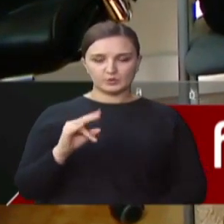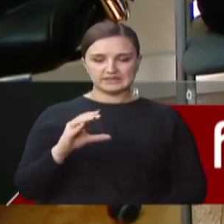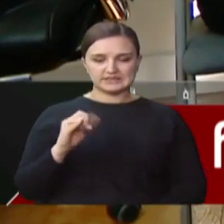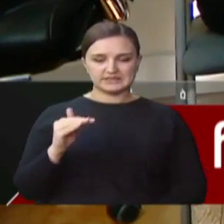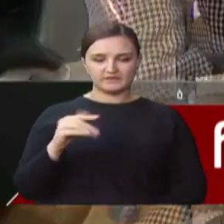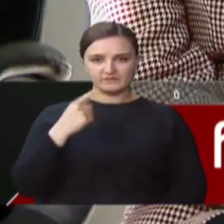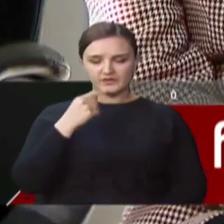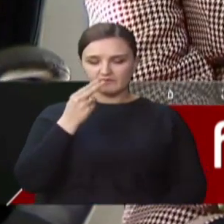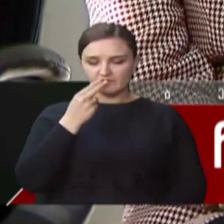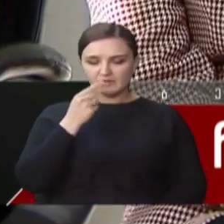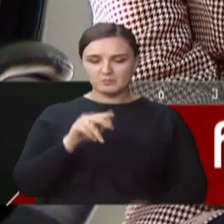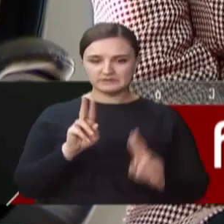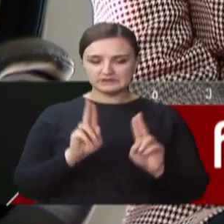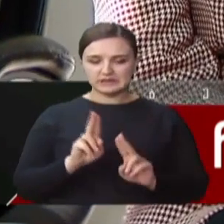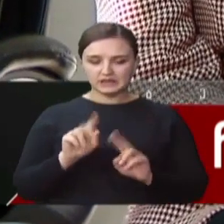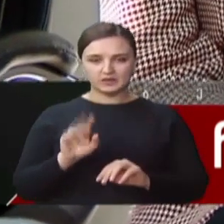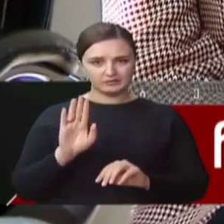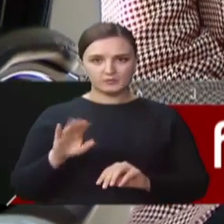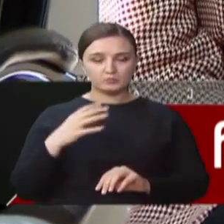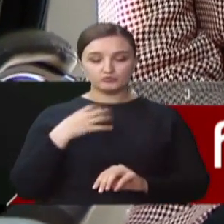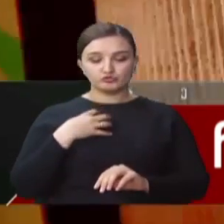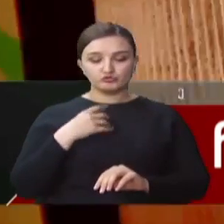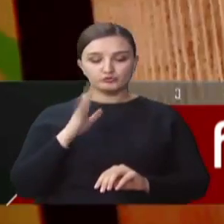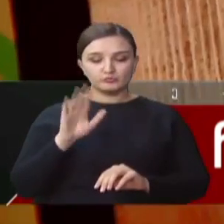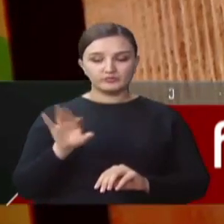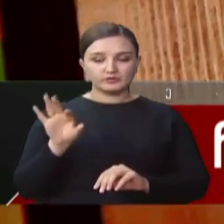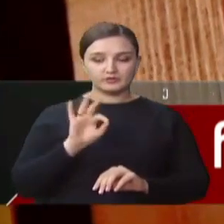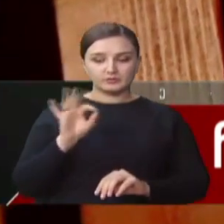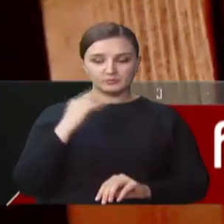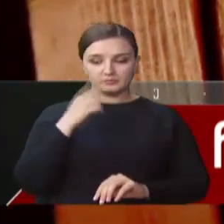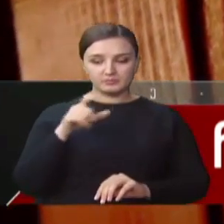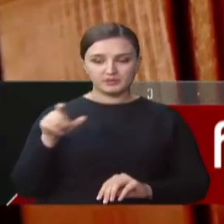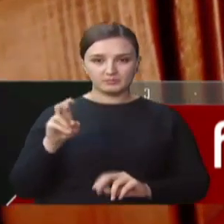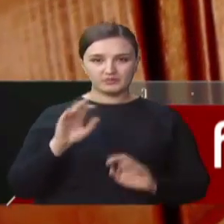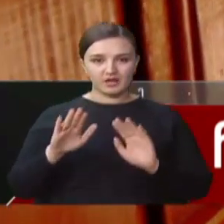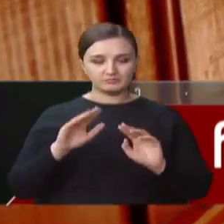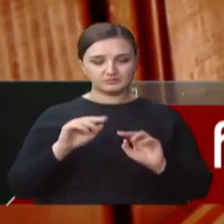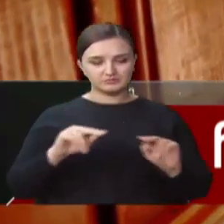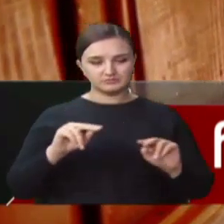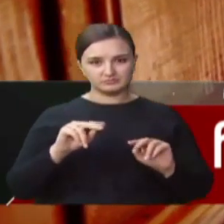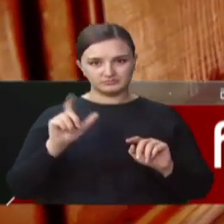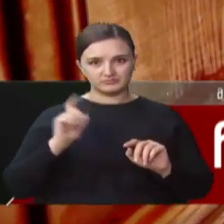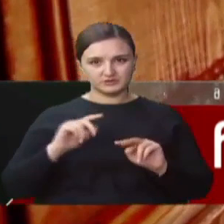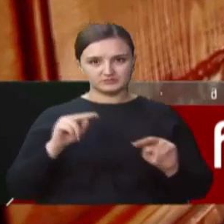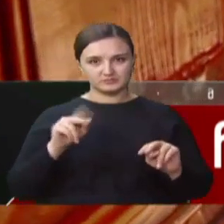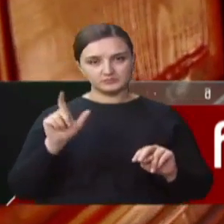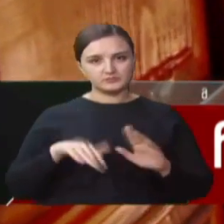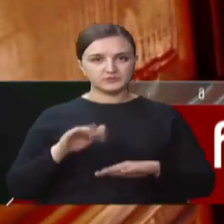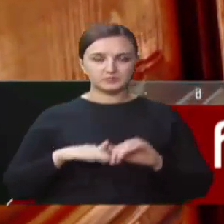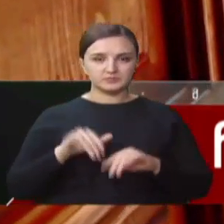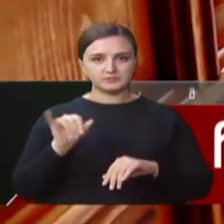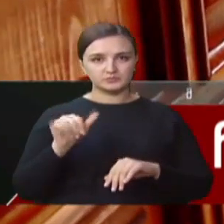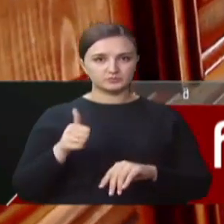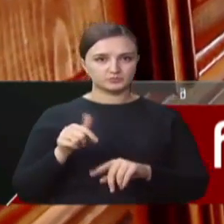kvebis standartis garda gadamtsqvati roli enicheba aghzrdelad dakhiravebuli pirebis kvalifikatsiasats, romelmats unda shezlos bavshvebis